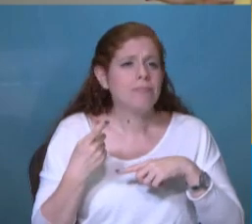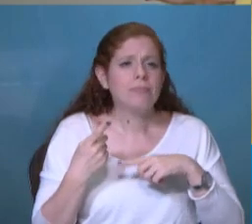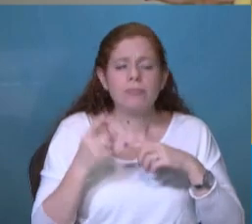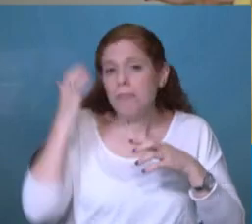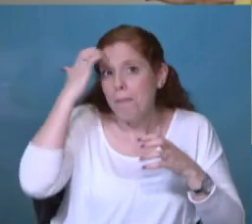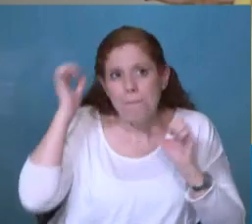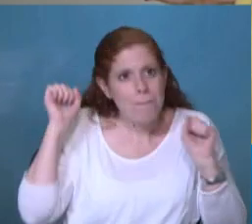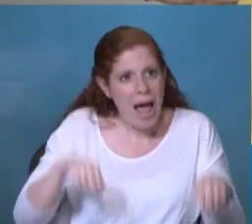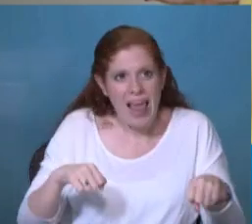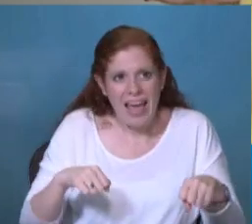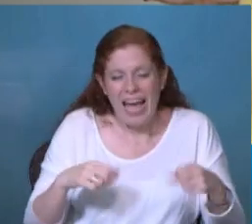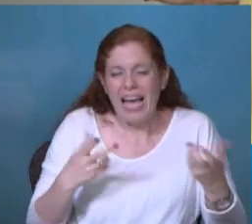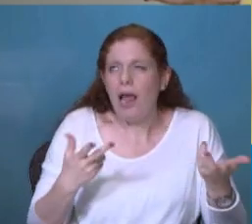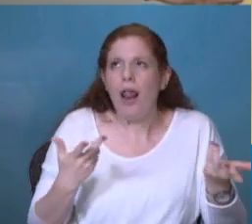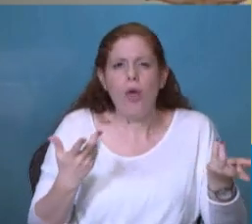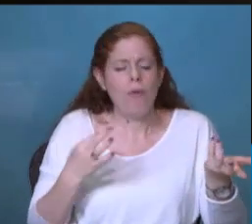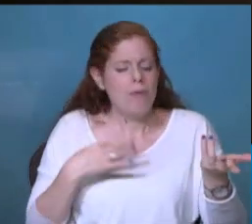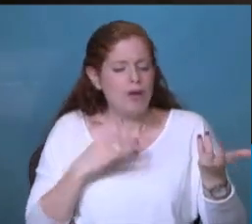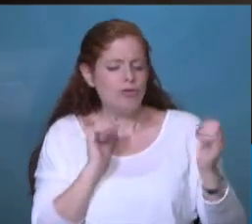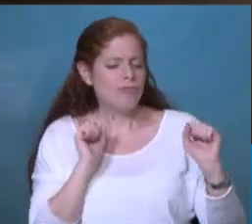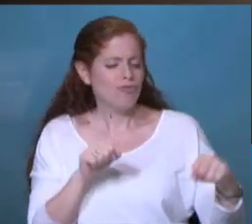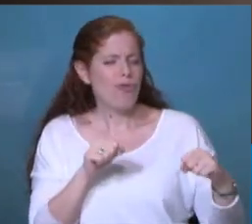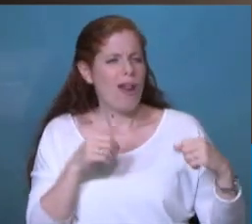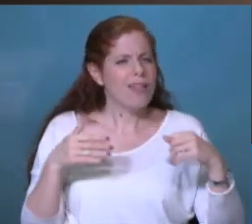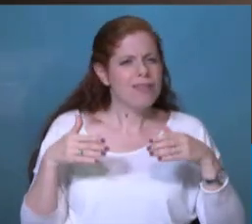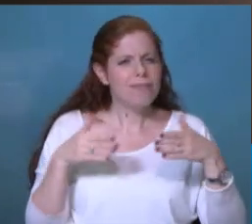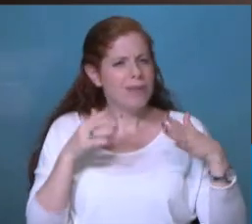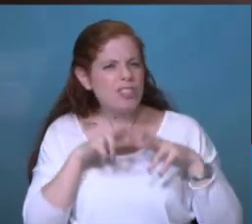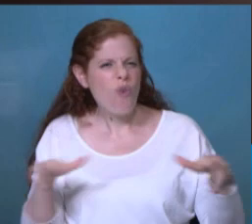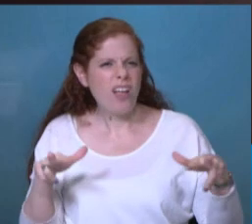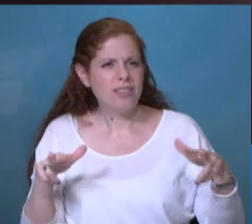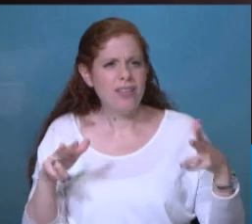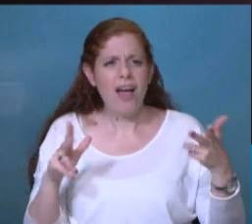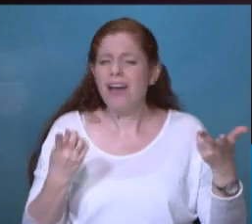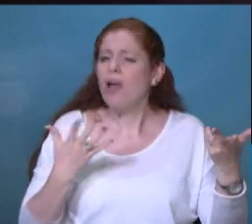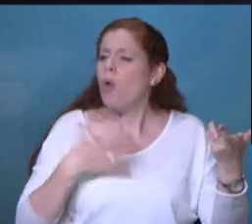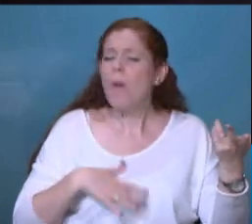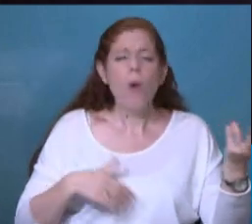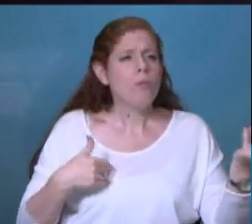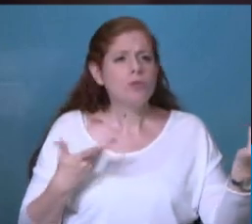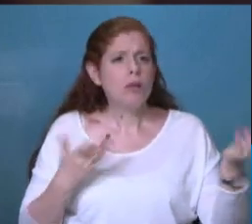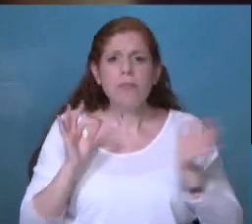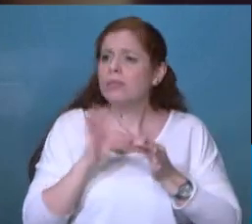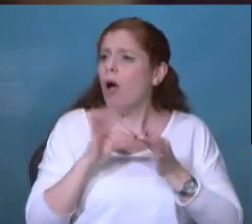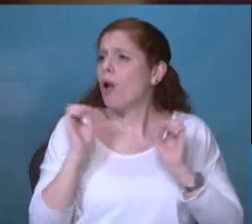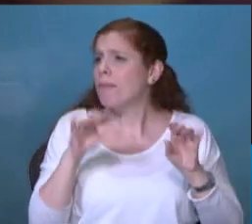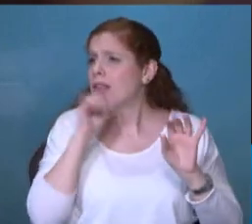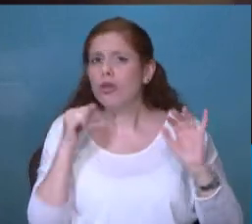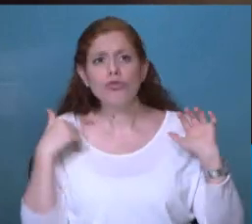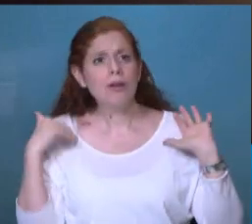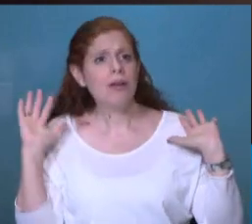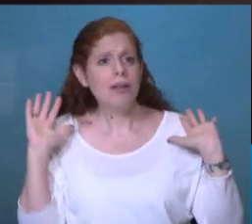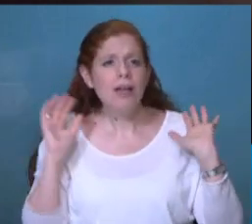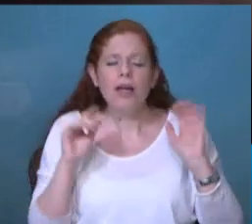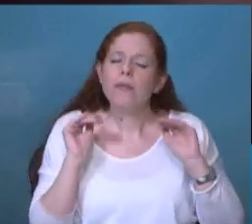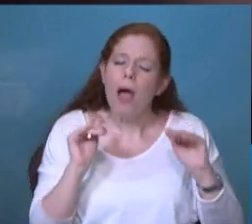מלך, כאילו, משייט מעל הסיטואציה, כאילו. מה כולכם רוצים ממני? אני בסך הכל באתי לשיר. מאחלת